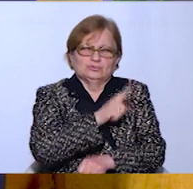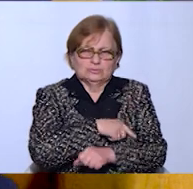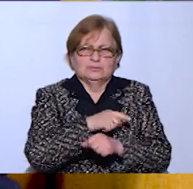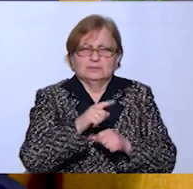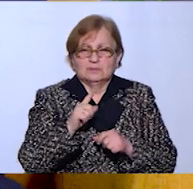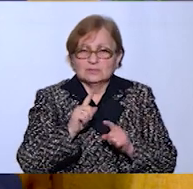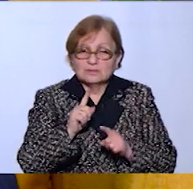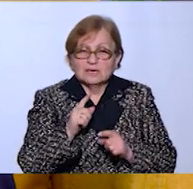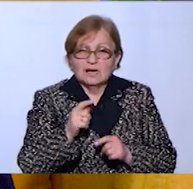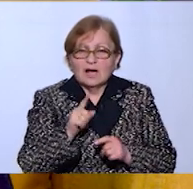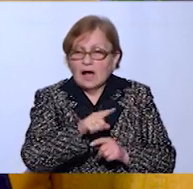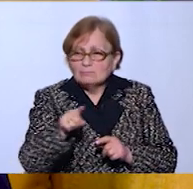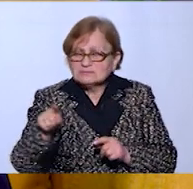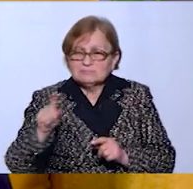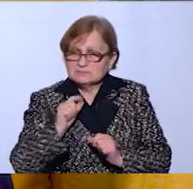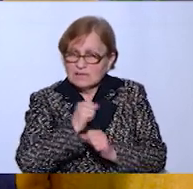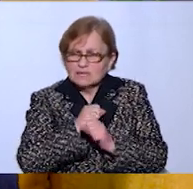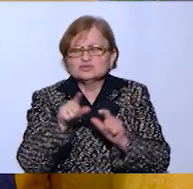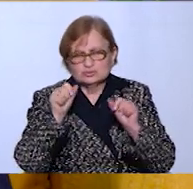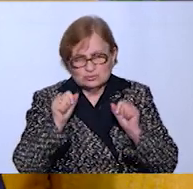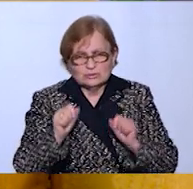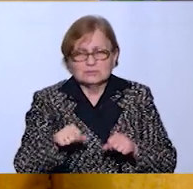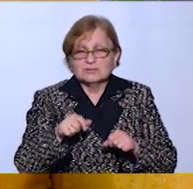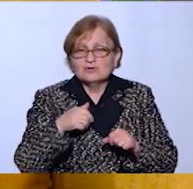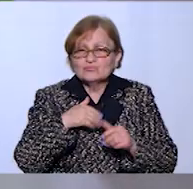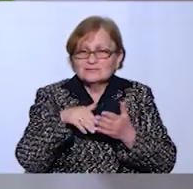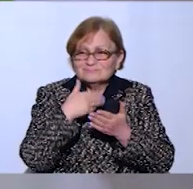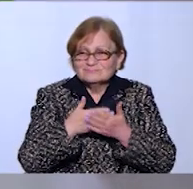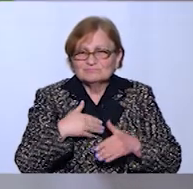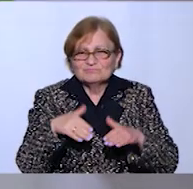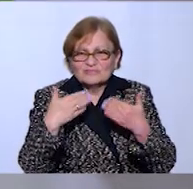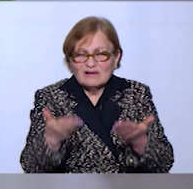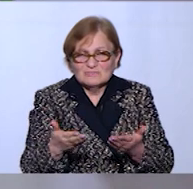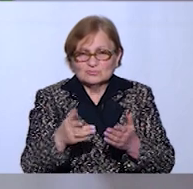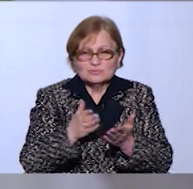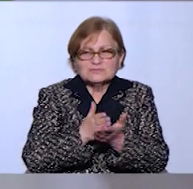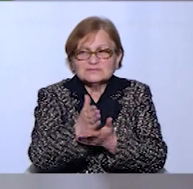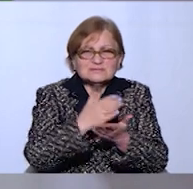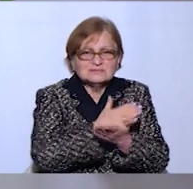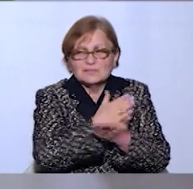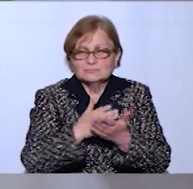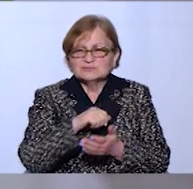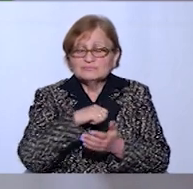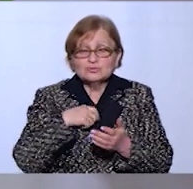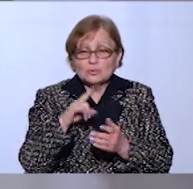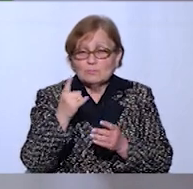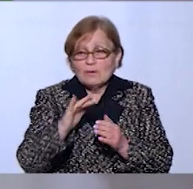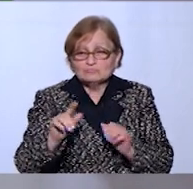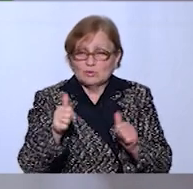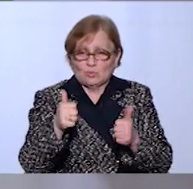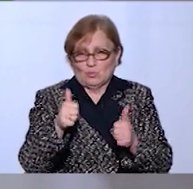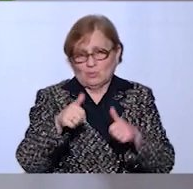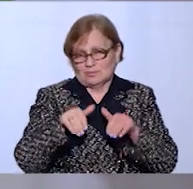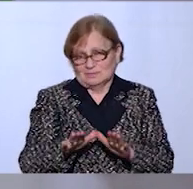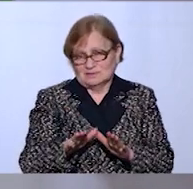შეიძლება გამოიყენოს მშობელმა თვითიზოლაციის და სოციალური დისტანცირების პირობებში? დღეს ძალიან აქტუალური და პოპულარულია ესეთი